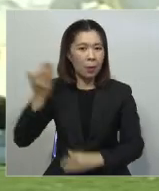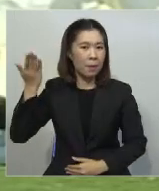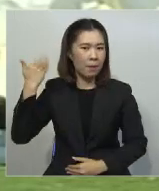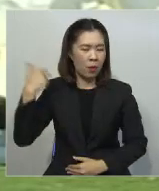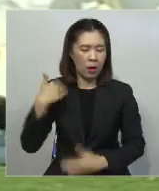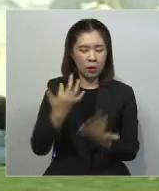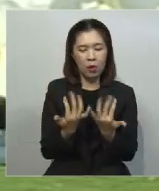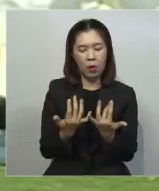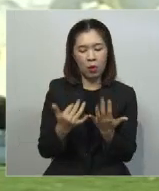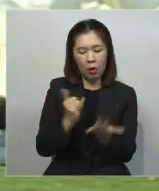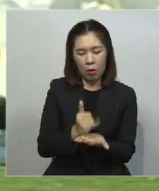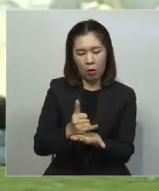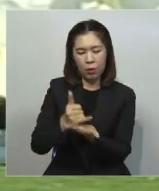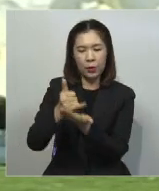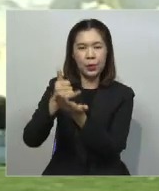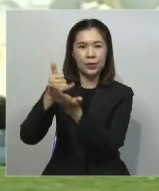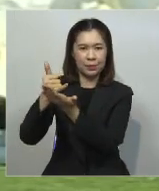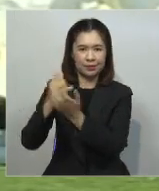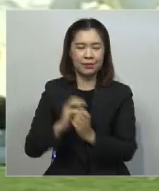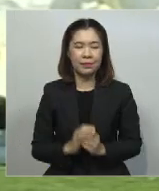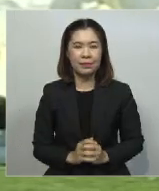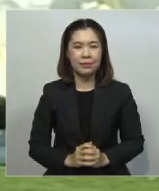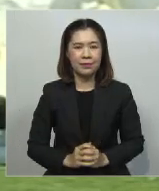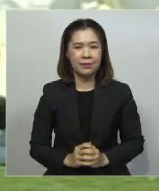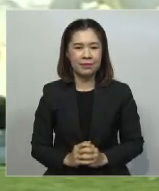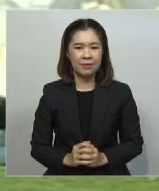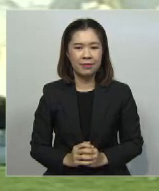ารอส่งหลวงพ่อคูณในวาระสุดท้ายค่ะ